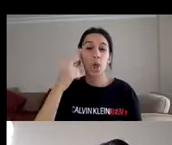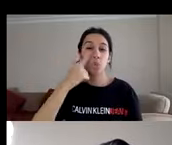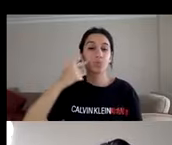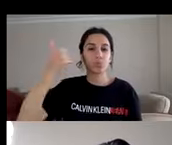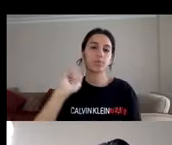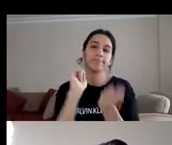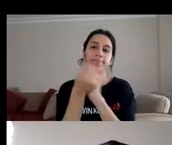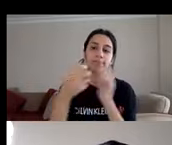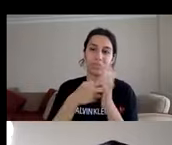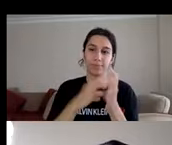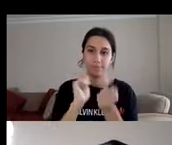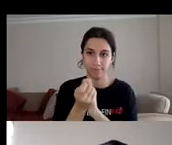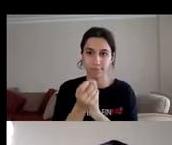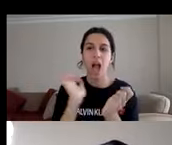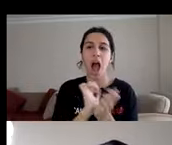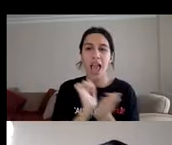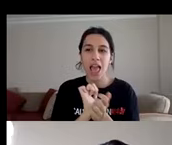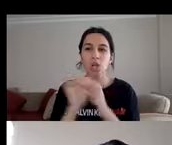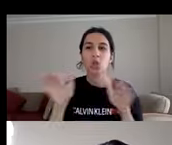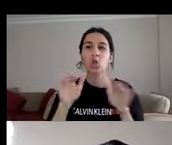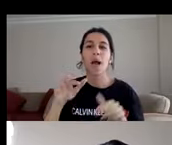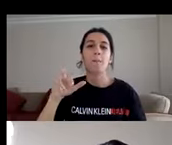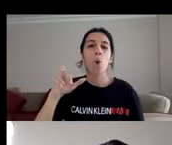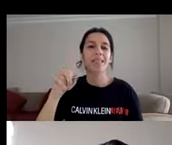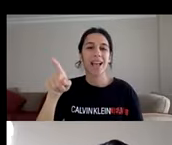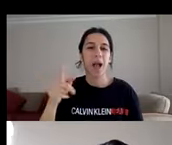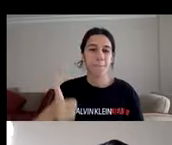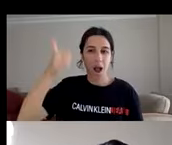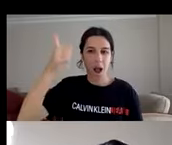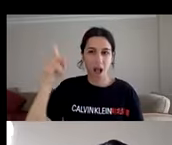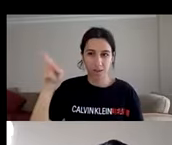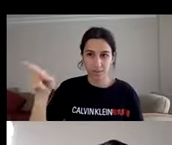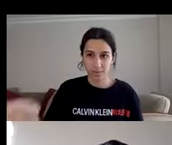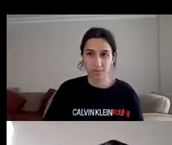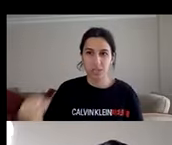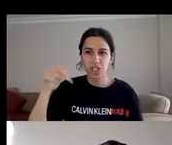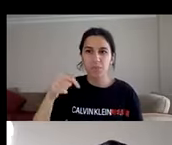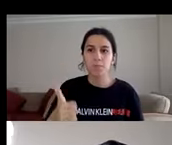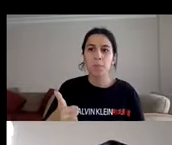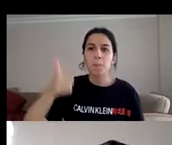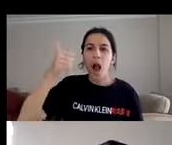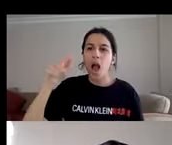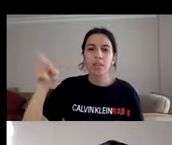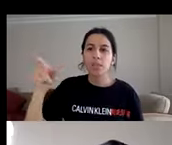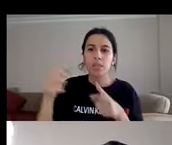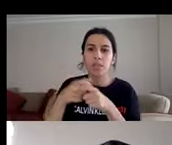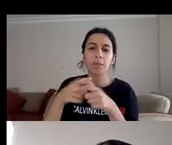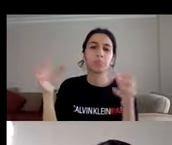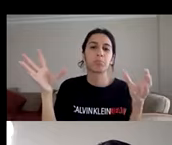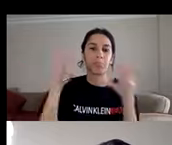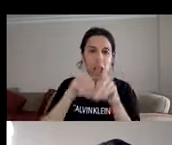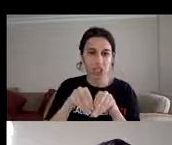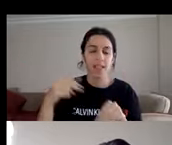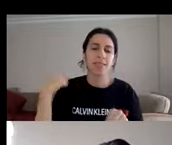dönüştü. Aile ve Sosyal Politikalar Bakanlığı'nda. İşte şimdi bakanlık birleşti, sonra tekrar